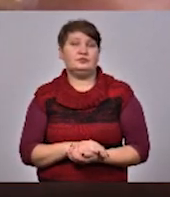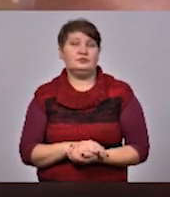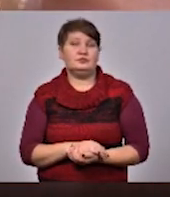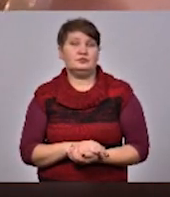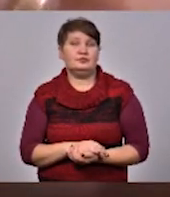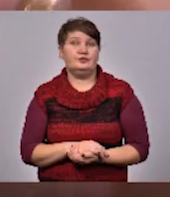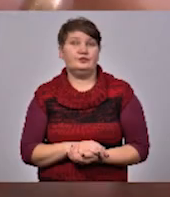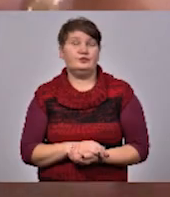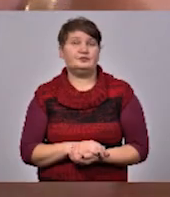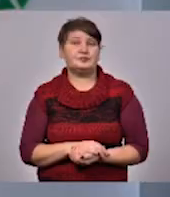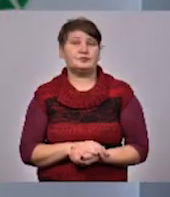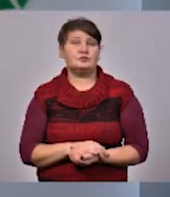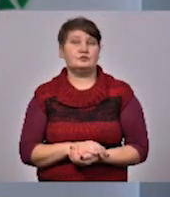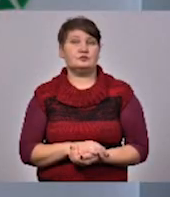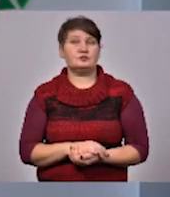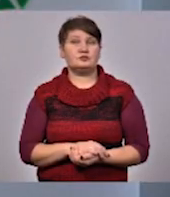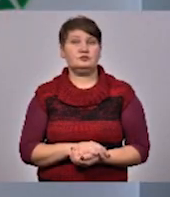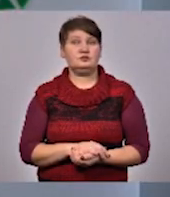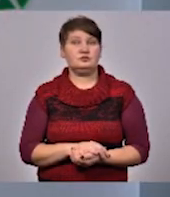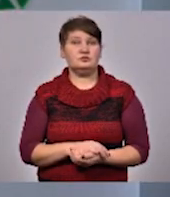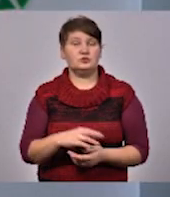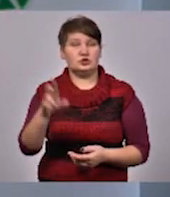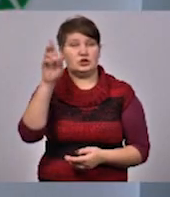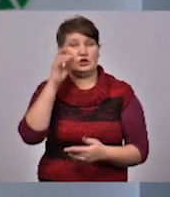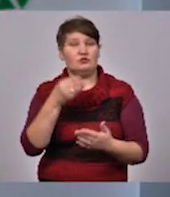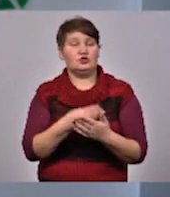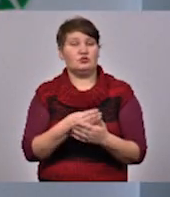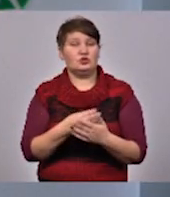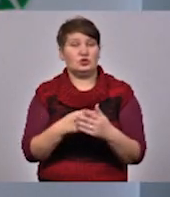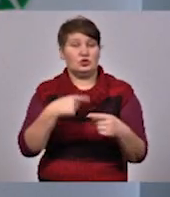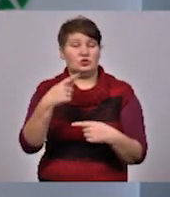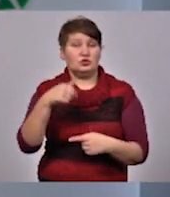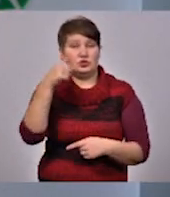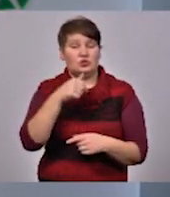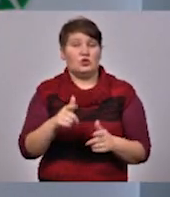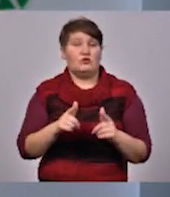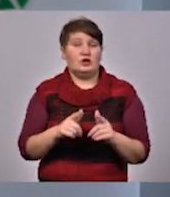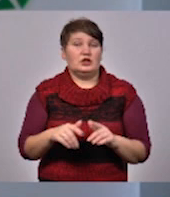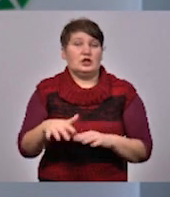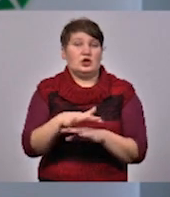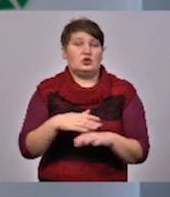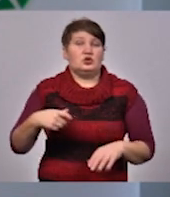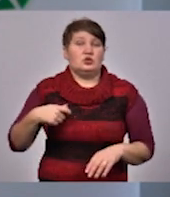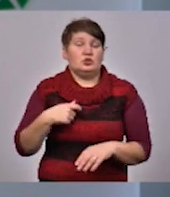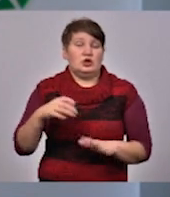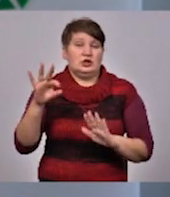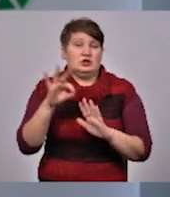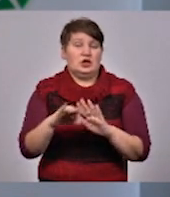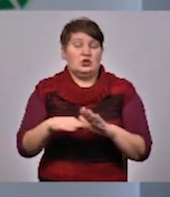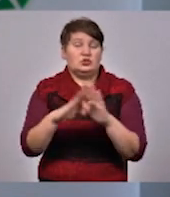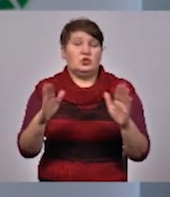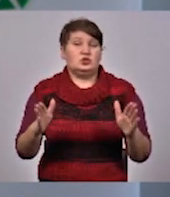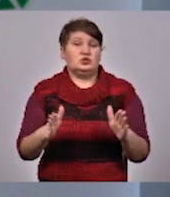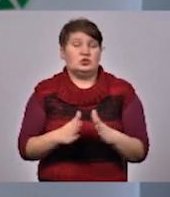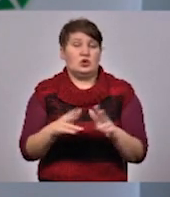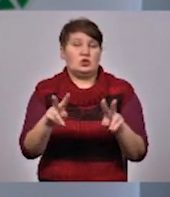Суспільному. Івано-Франківськ. Державний бюджет на наступний рік ухвалили народні депутати у другому читанні та одразу у цілому.